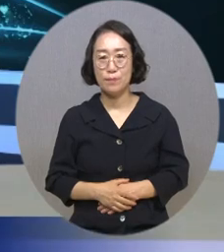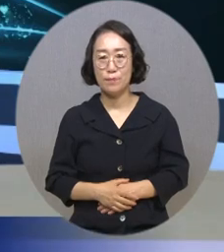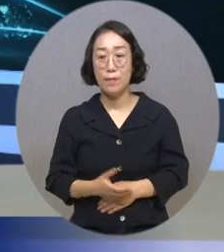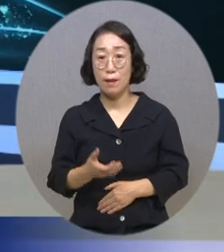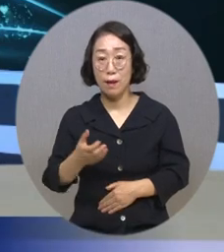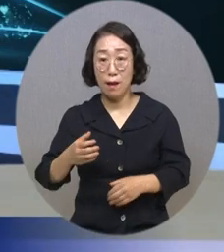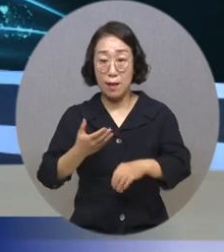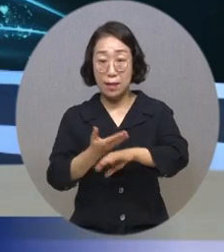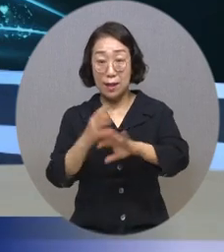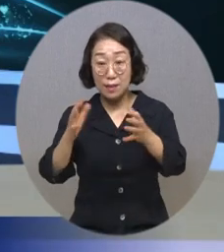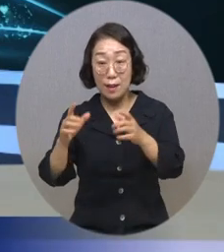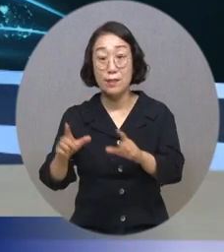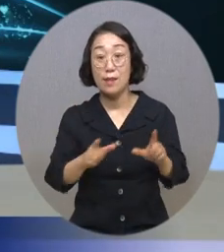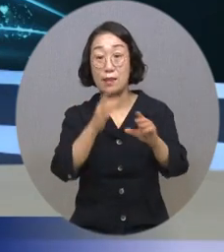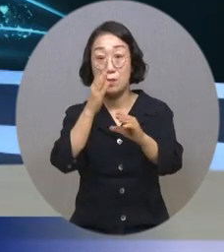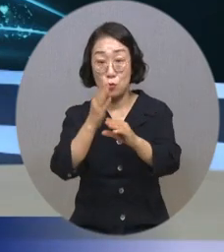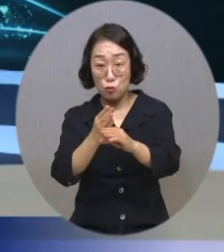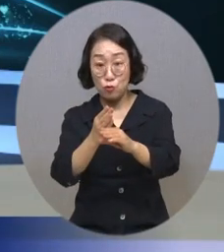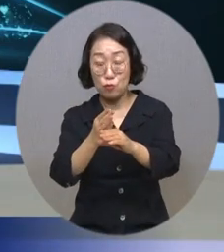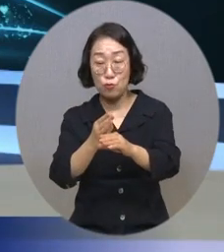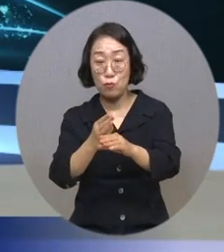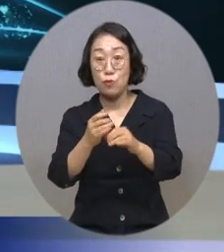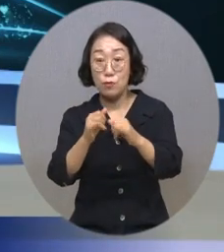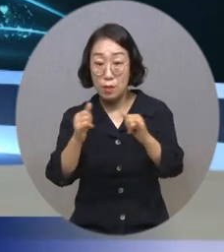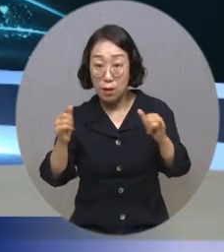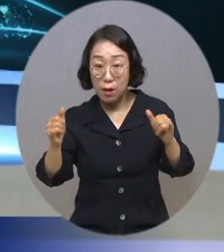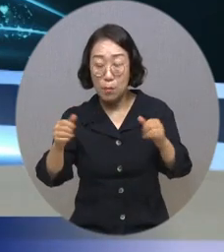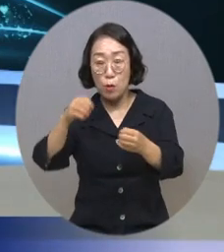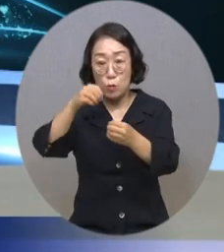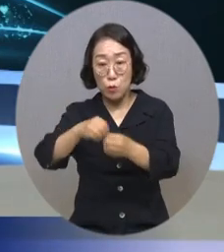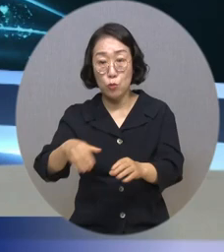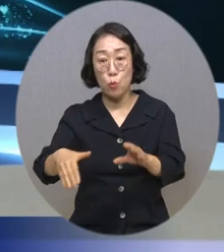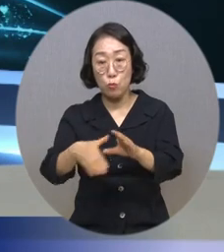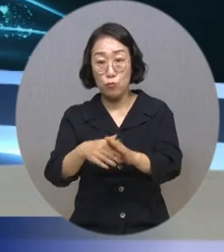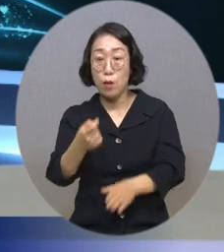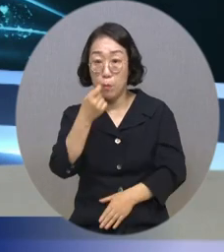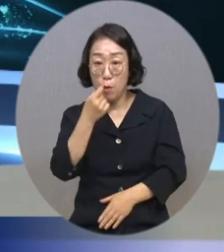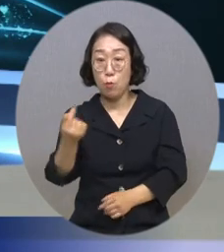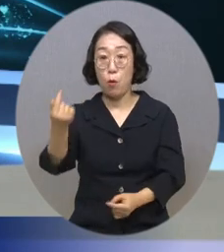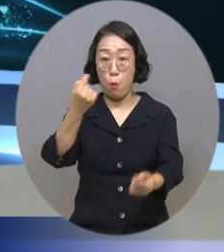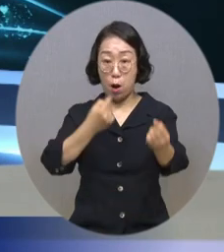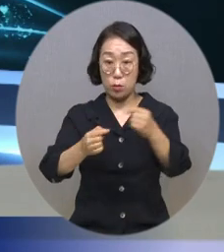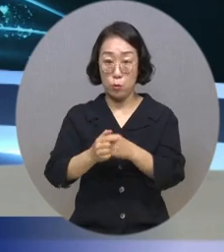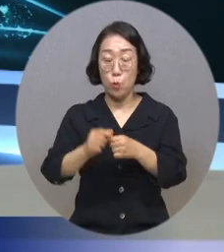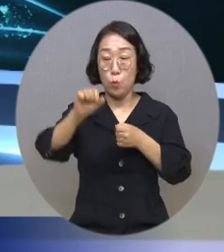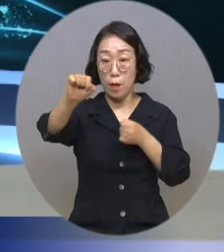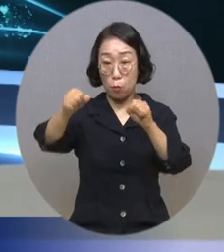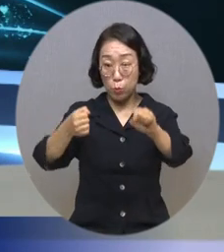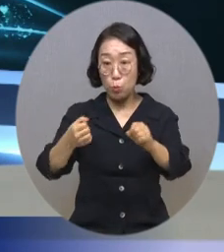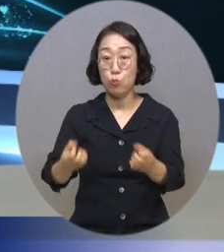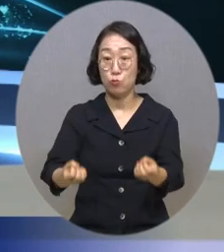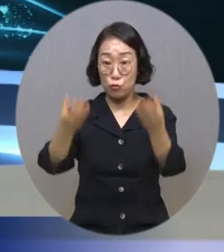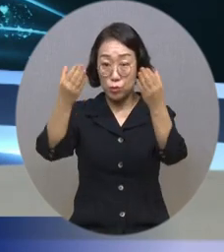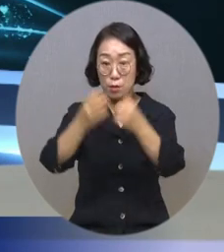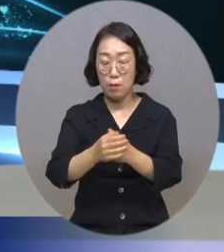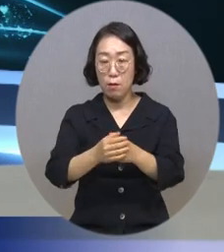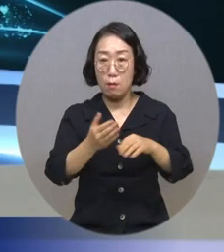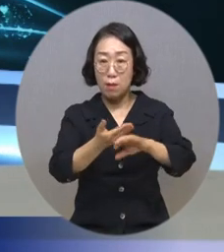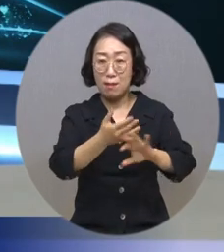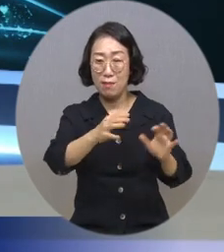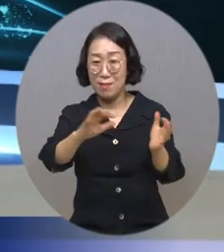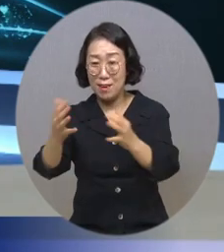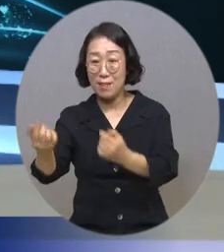앞서 해외 거주 동포들이 우리나라 전통 문화를 배우고 제15회 세계 태권도 문화 엑스포에 많은 나라